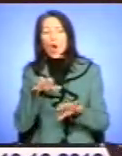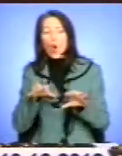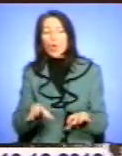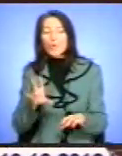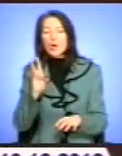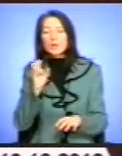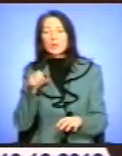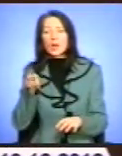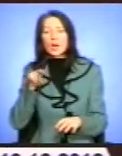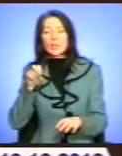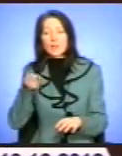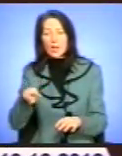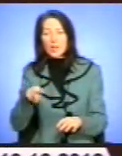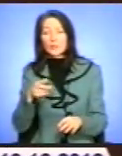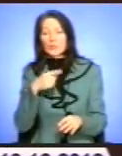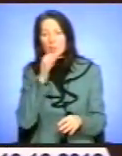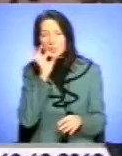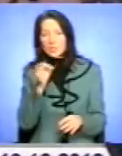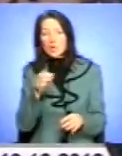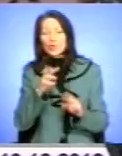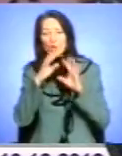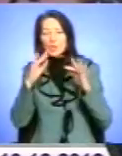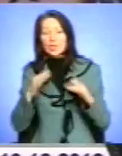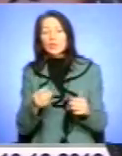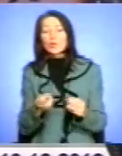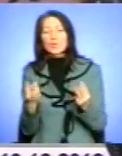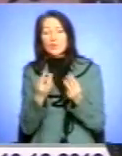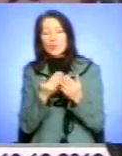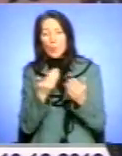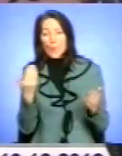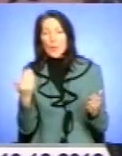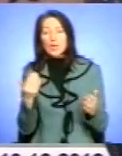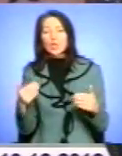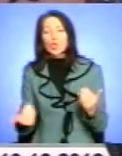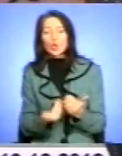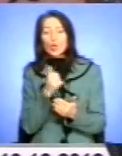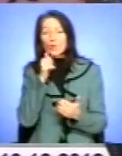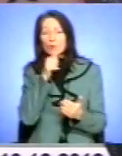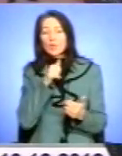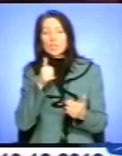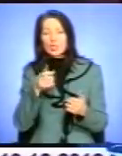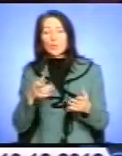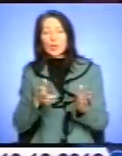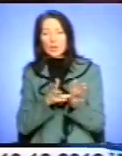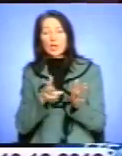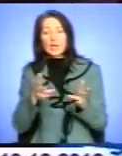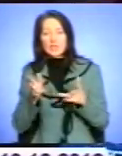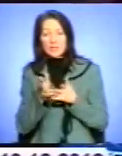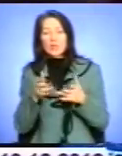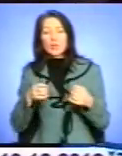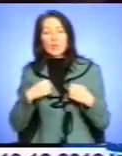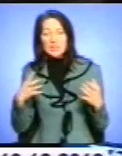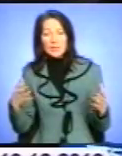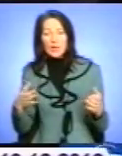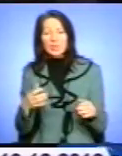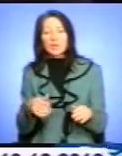ялинку засвічуємо напередодні новорічно-різдвяних свят, коли діти і дорослі перебувають в очікуванні чуда. Традиційно в ці дні ми запалюємо